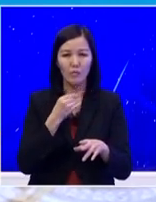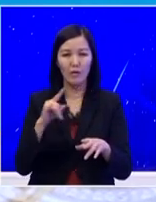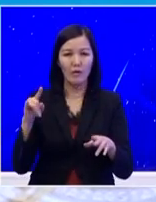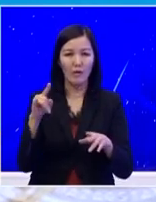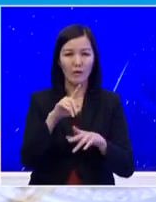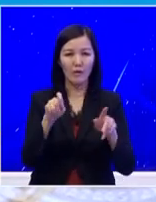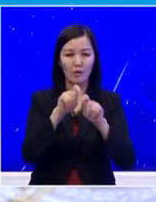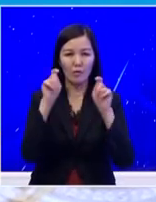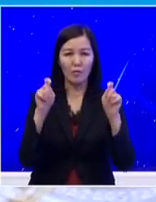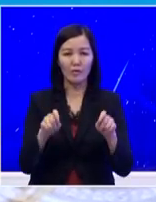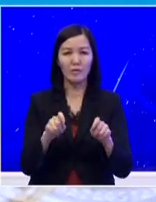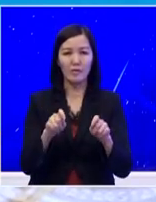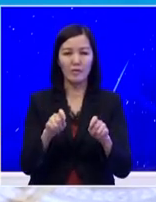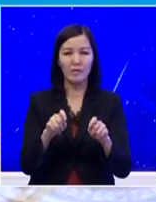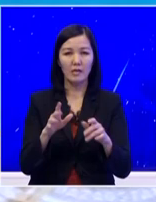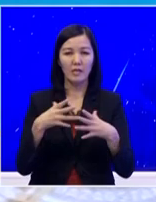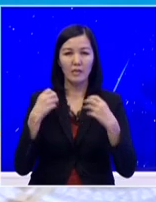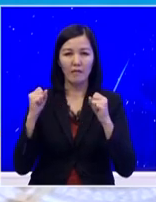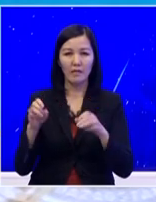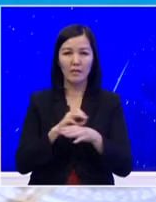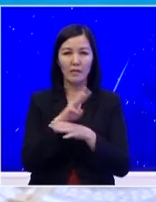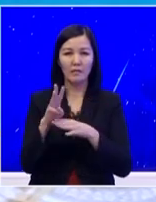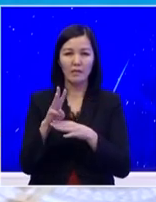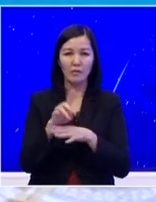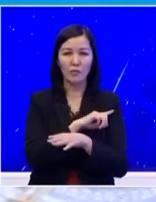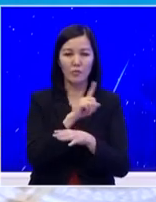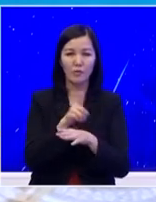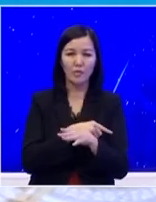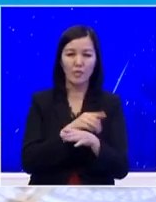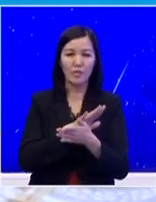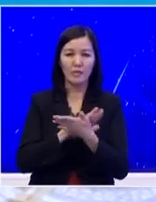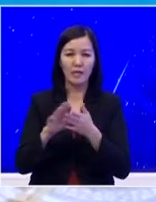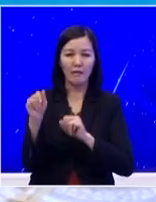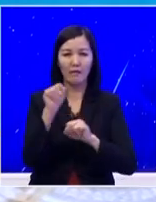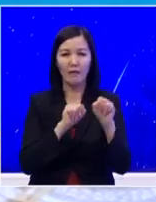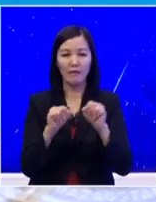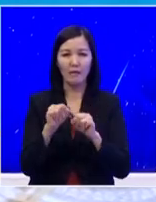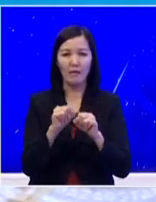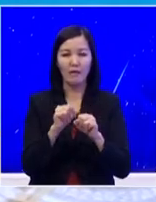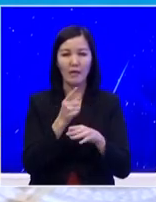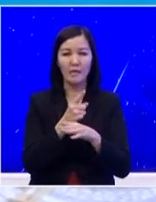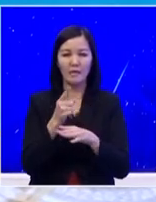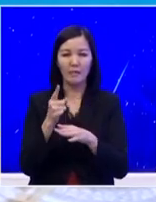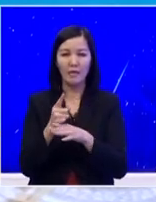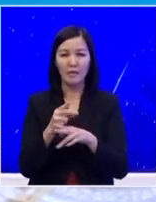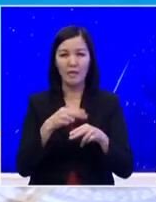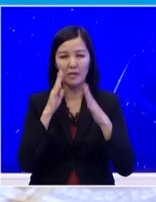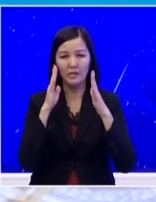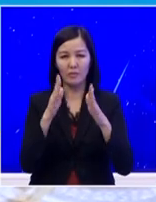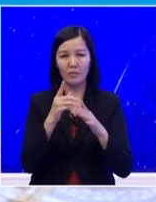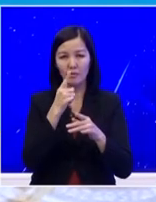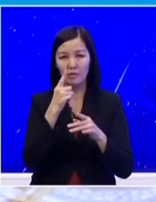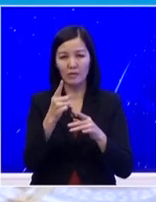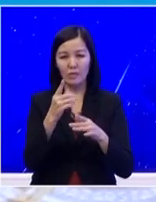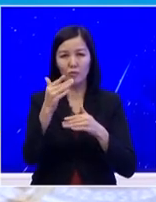Министерство индустрии и здравоохранения обеспечит соблюдение усиленных норм санитарных требований, снижение количества пассажиров и особой дистанционной